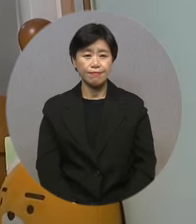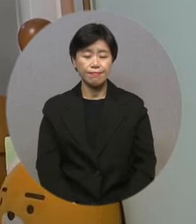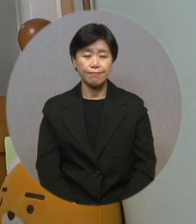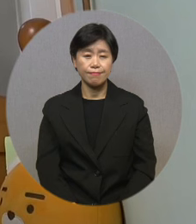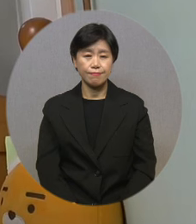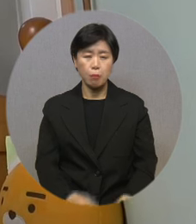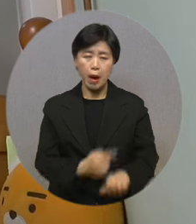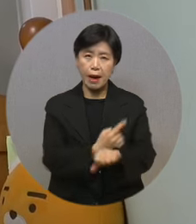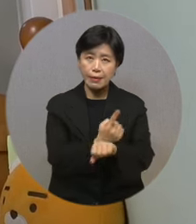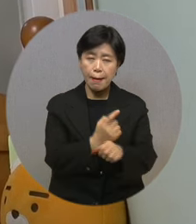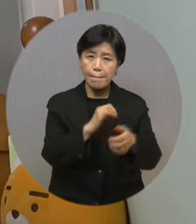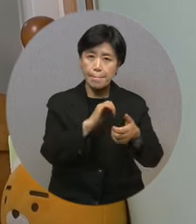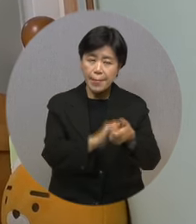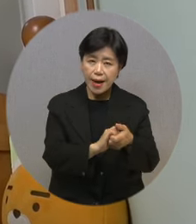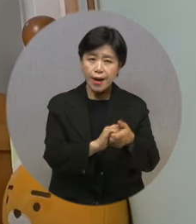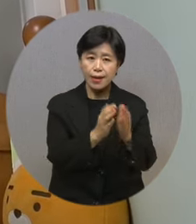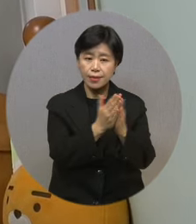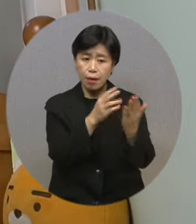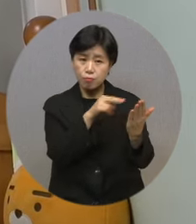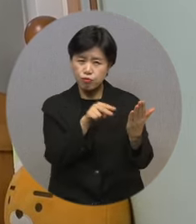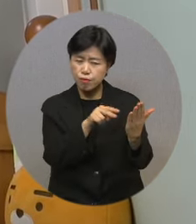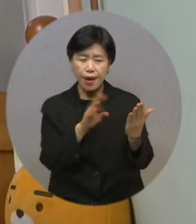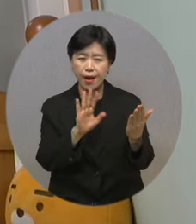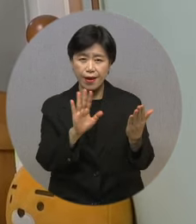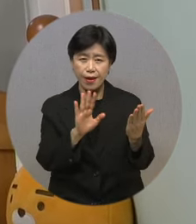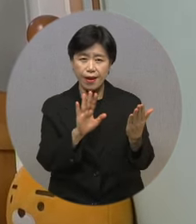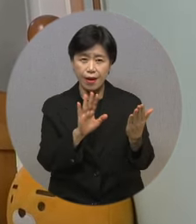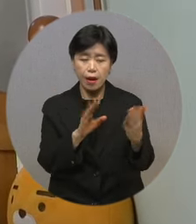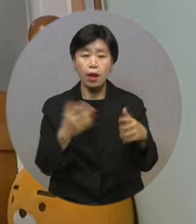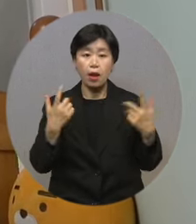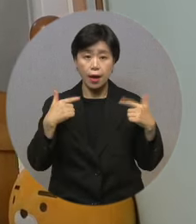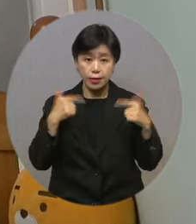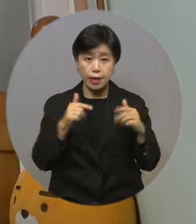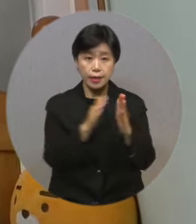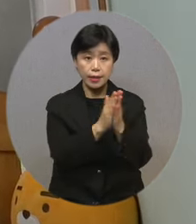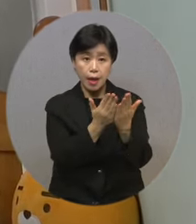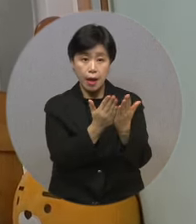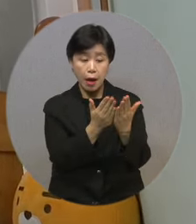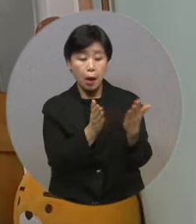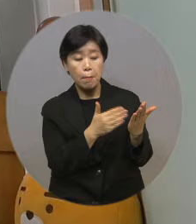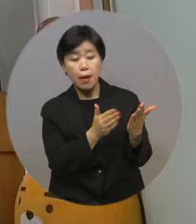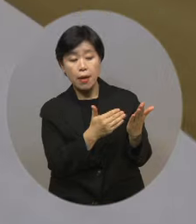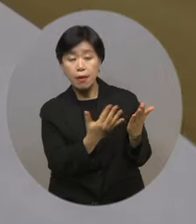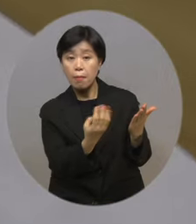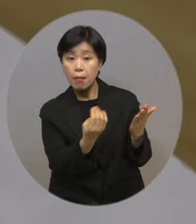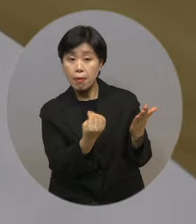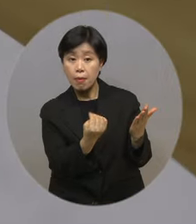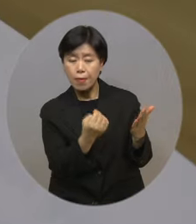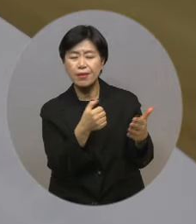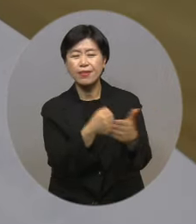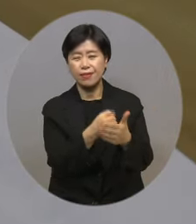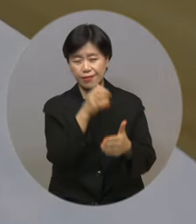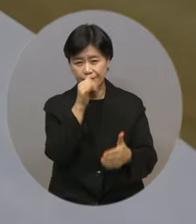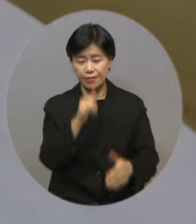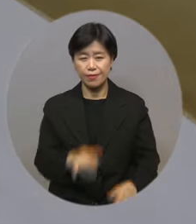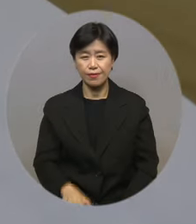독서를 한다기보다 그날그날 페이지를 정해놓고 독서를 하는 것 같아요.